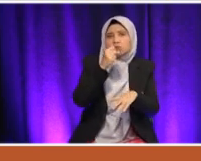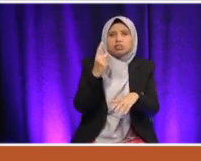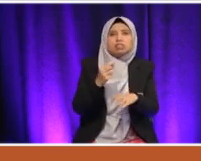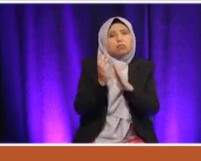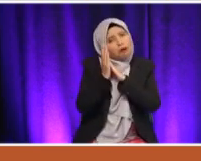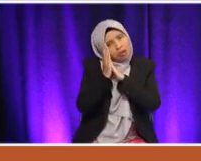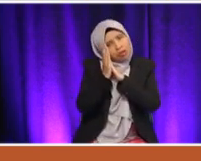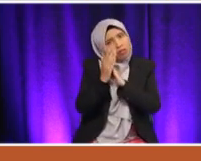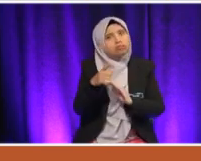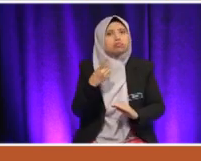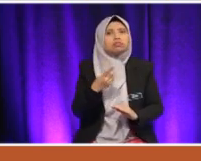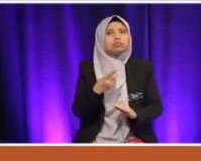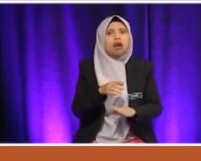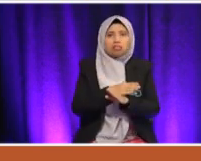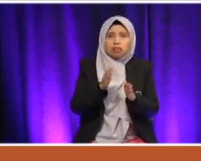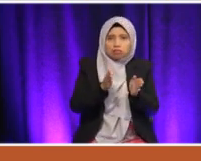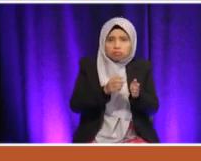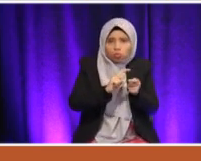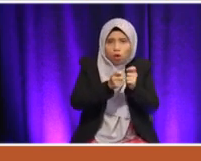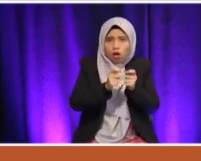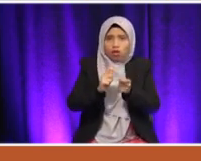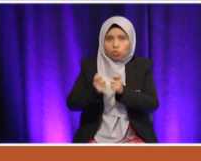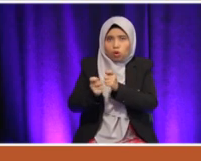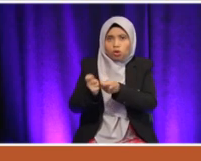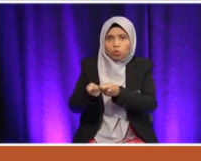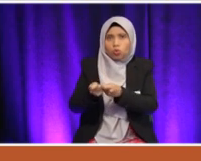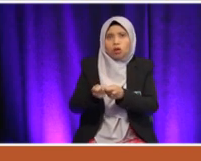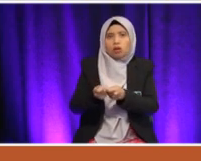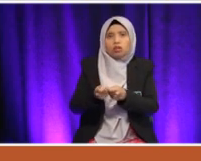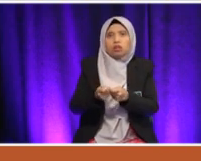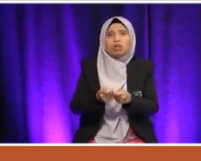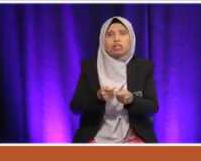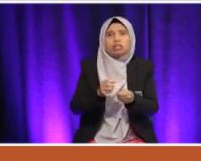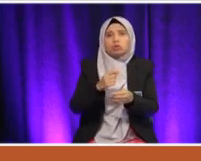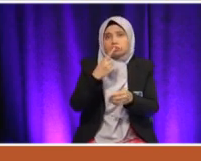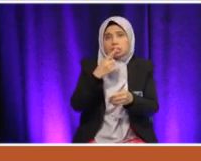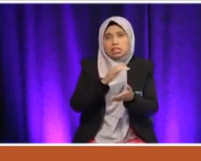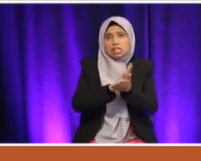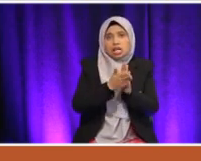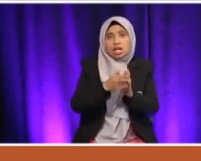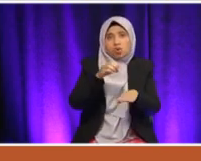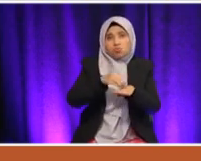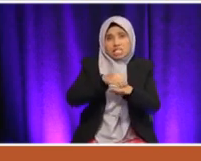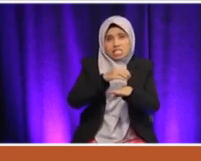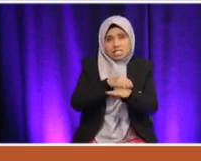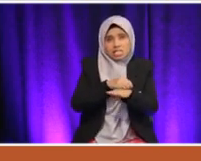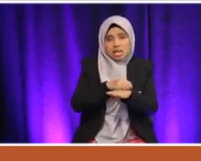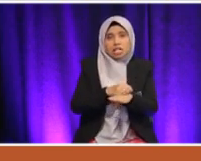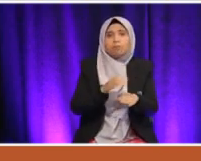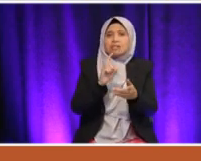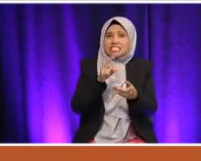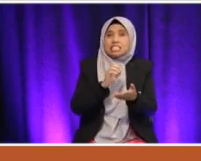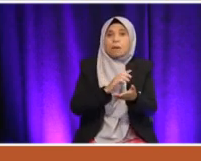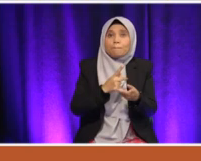harga emas tuh kayaknya dia tak dialih-alihkan Sedangkan untuk mengelakkan berlakunya Kudus tekanan warga emas itu perlu dialihkan setiap